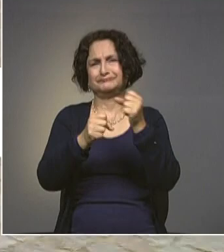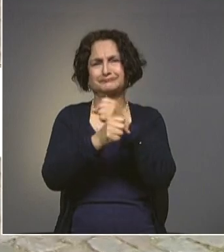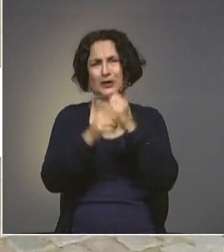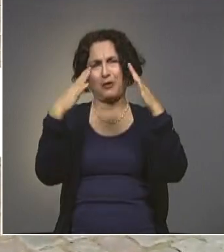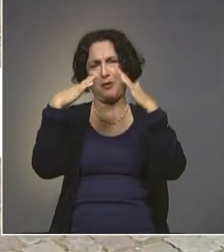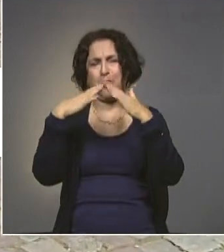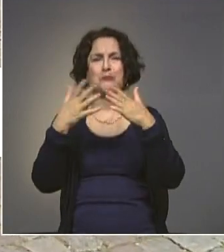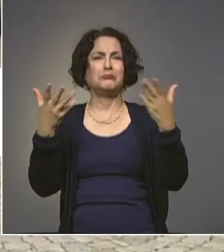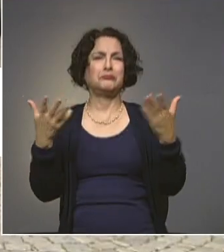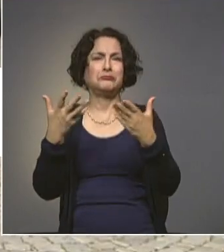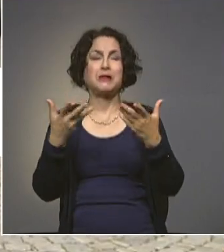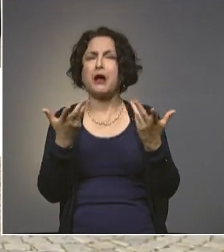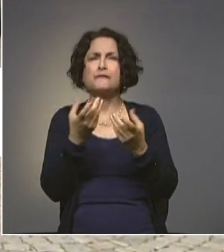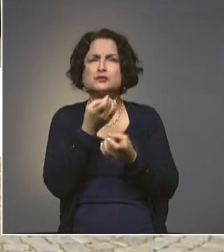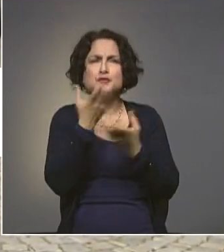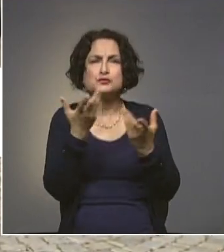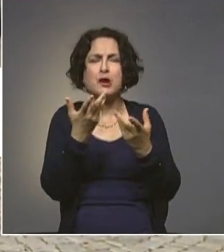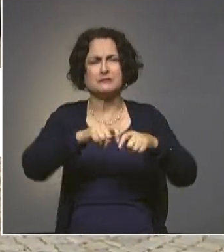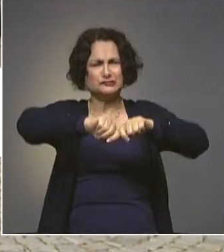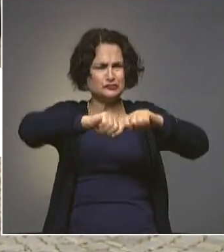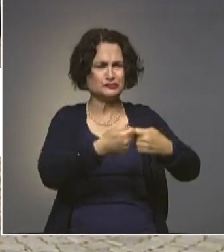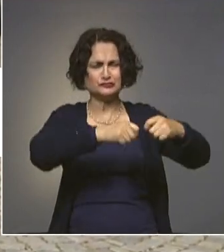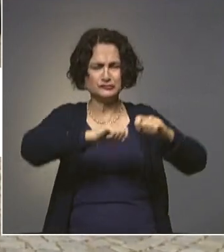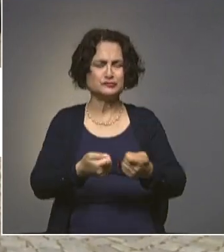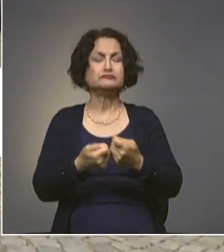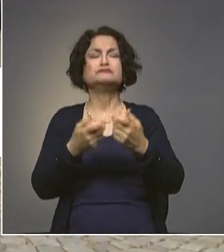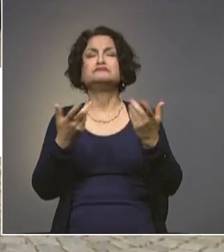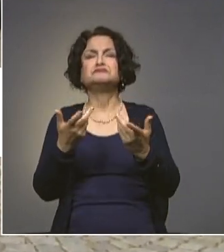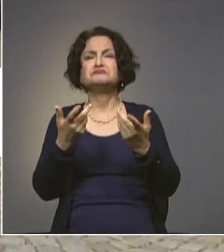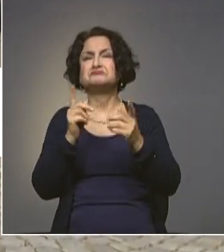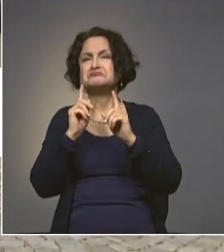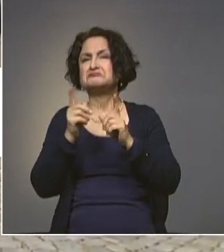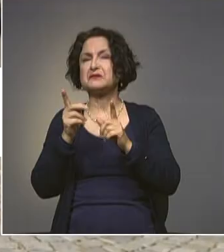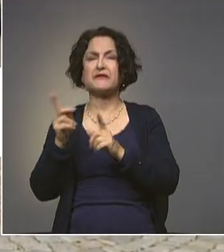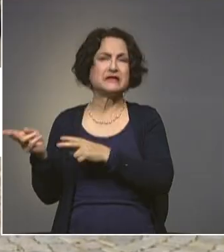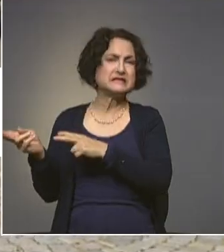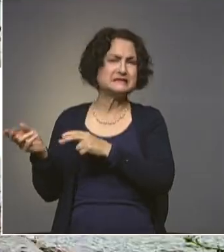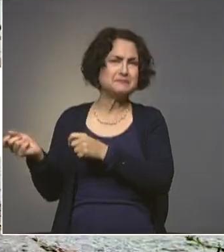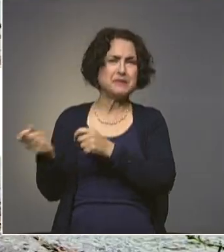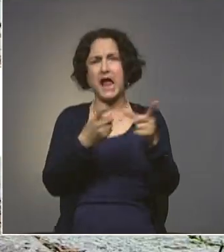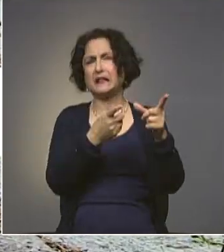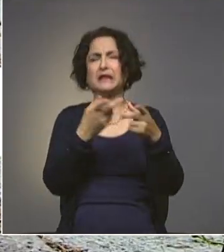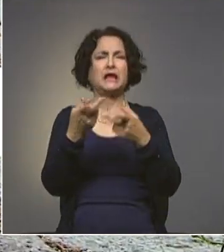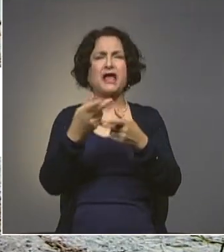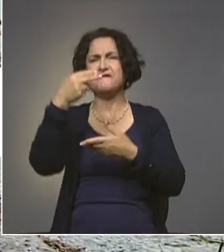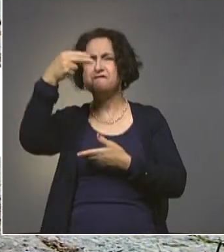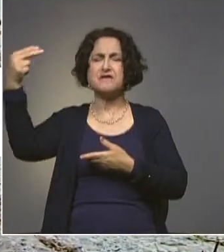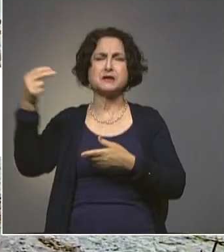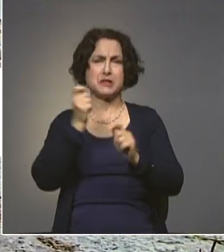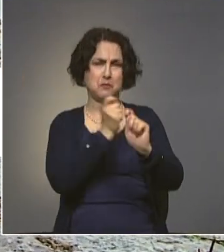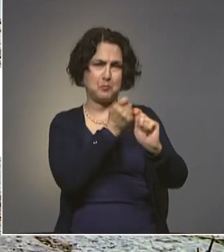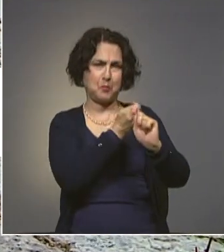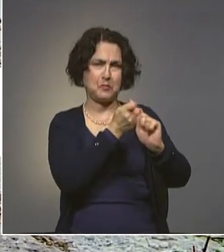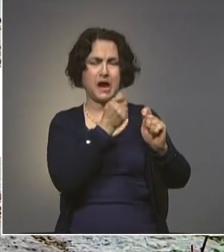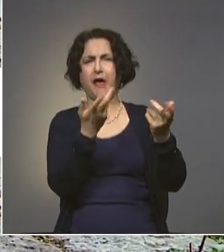случваше? Вандализъм. Когато трябва да накараме една фирма да изпрати двама служители с бул, с всичко необходимо